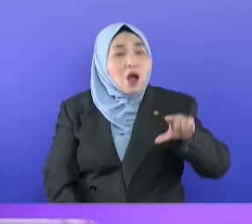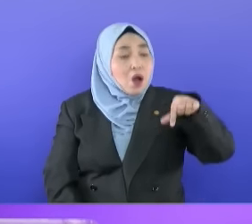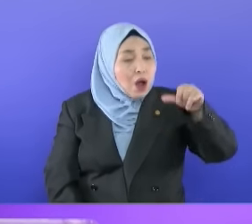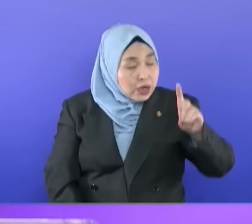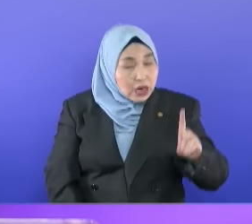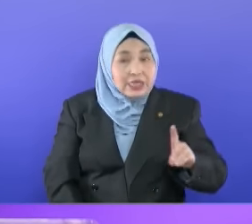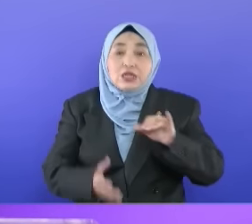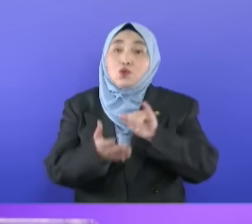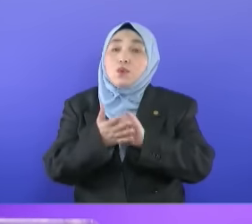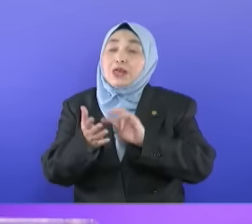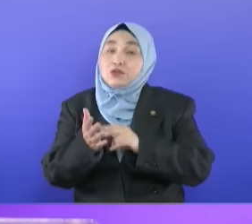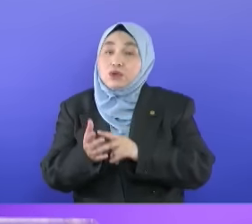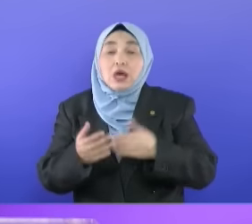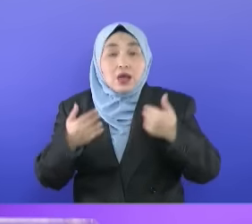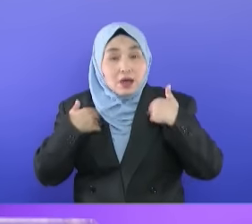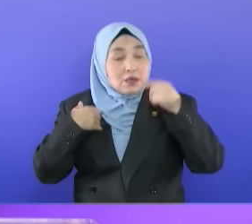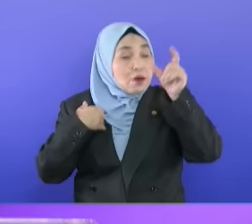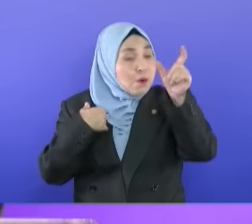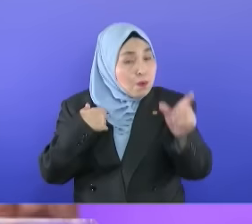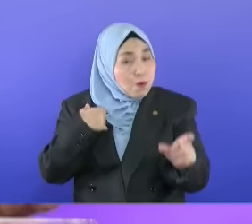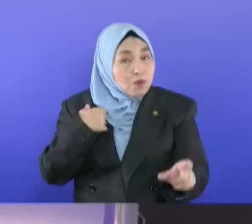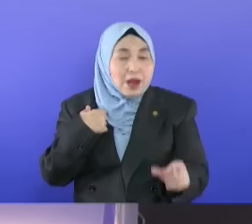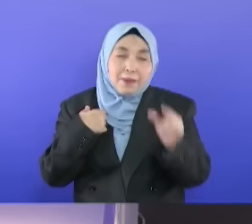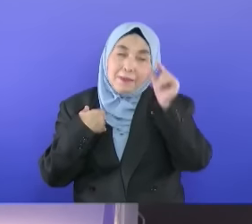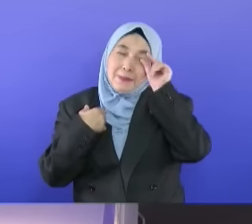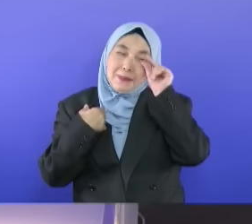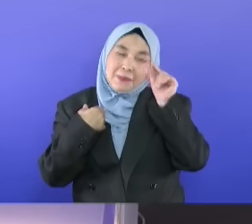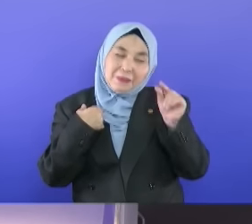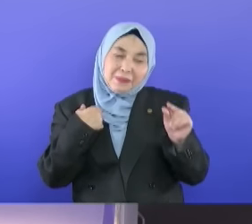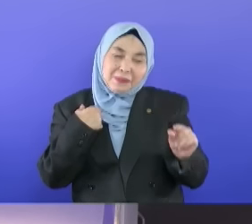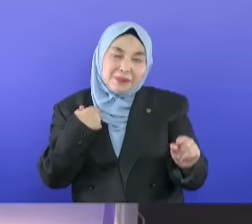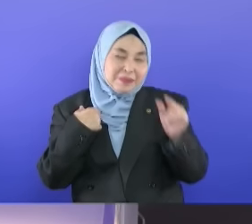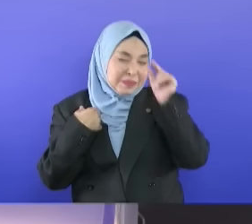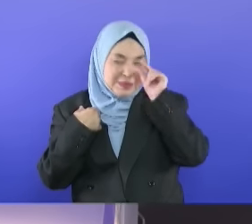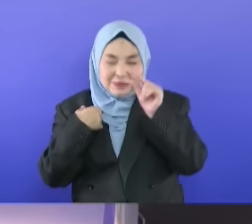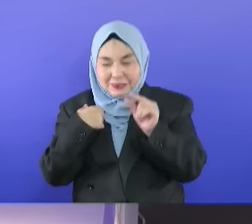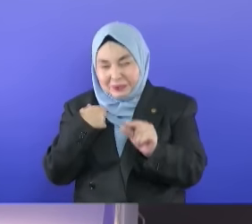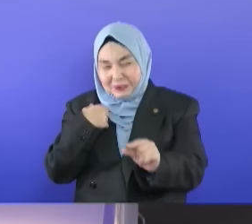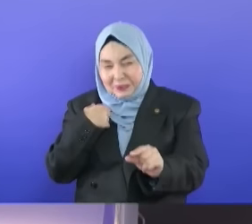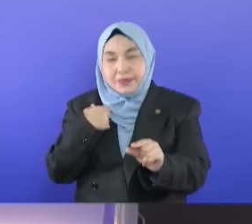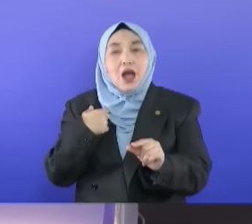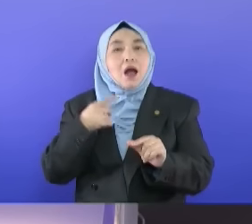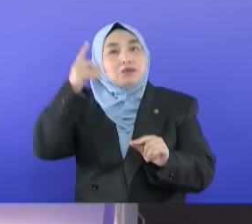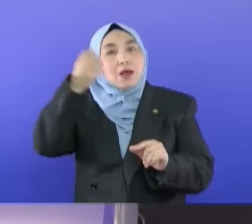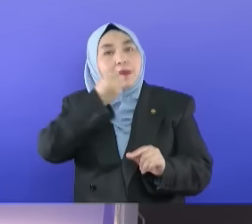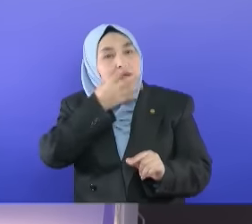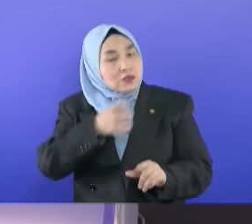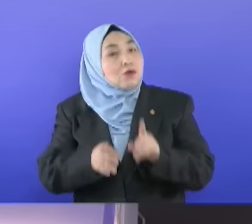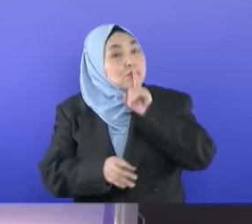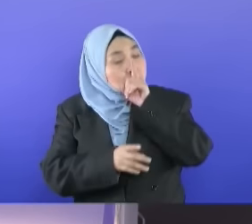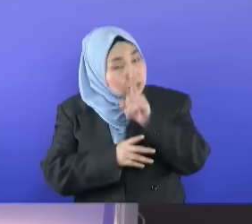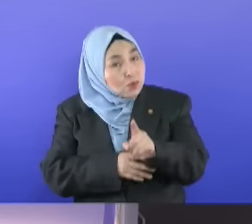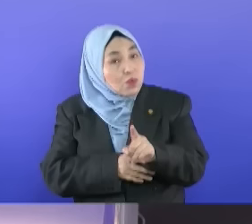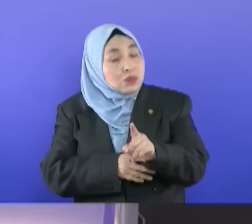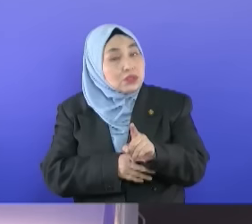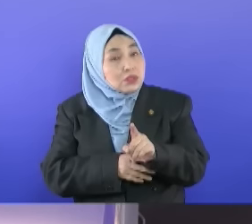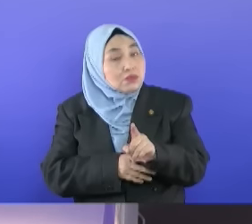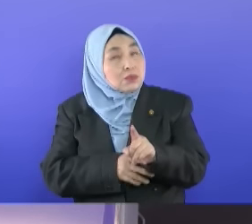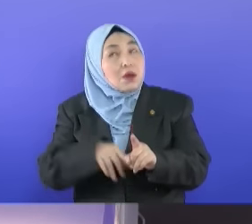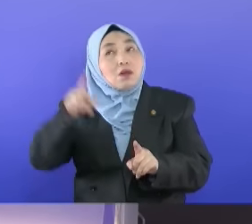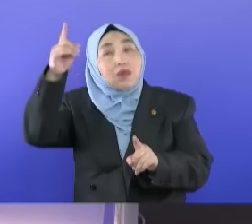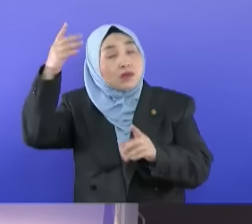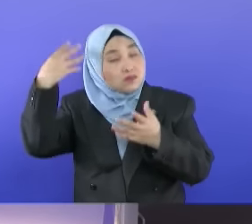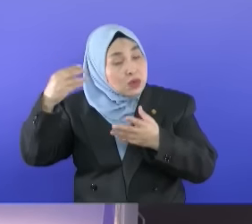maksudnya ada orang yang memandang kecil memandang kecil jadi Allah katakan Sesungguhnya kami telah datangkan